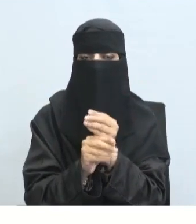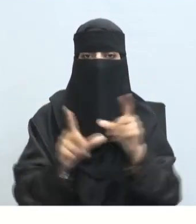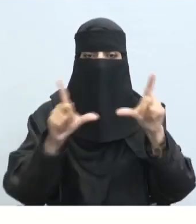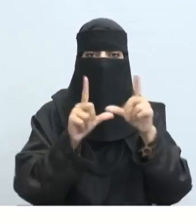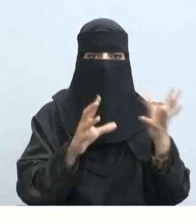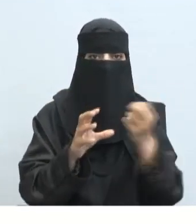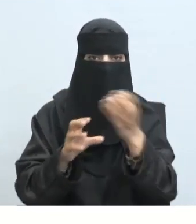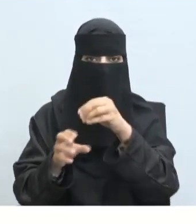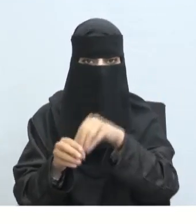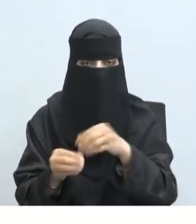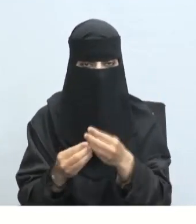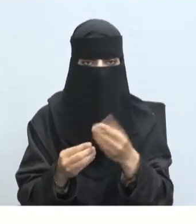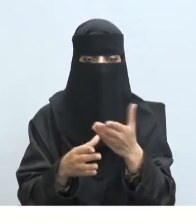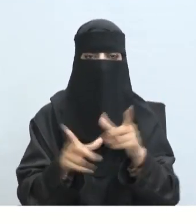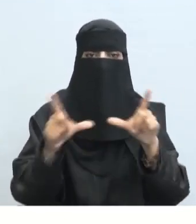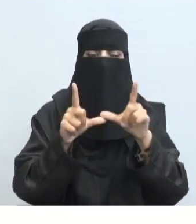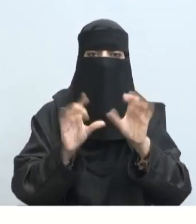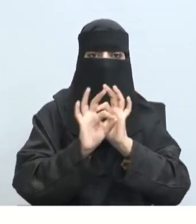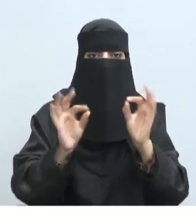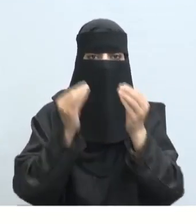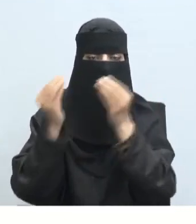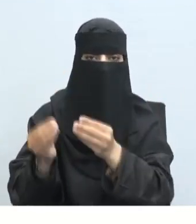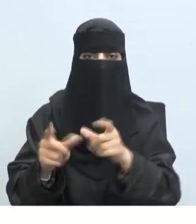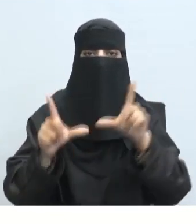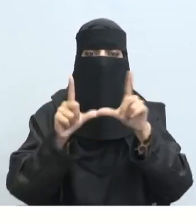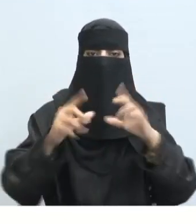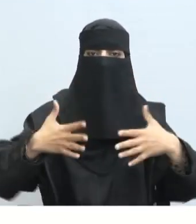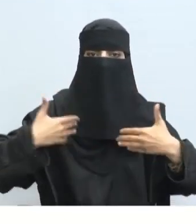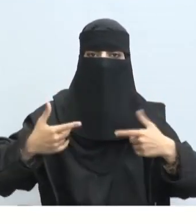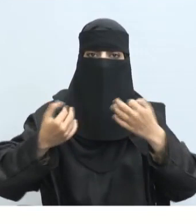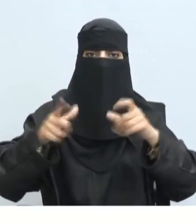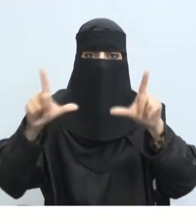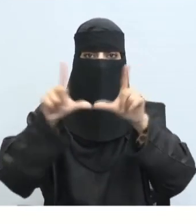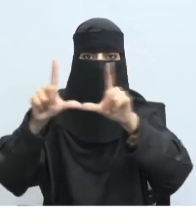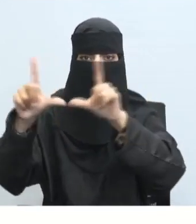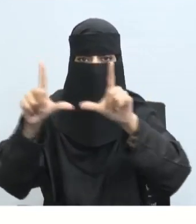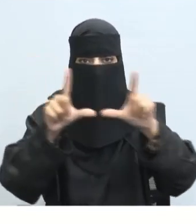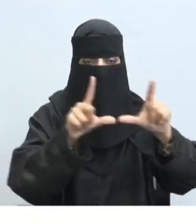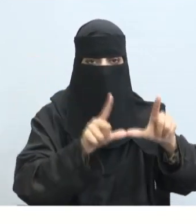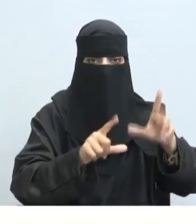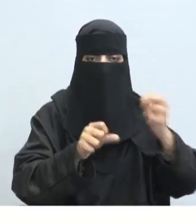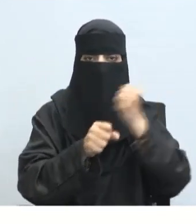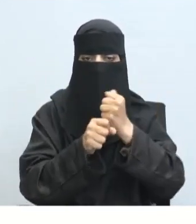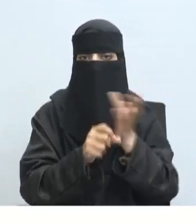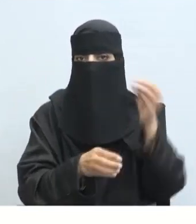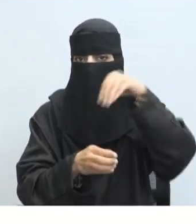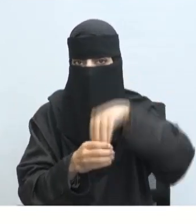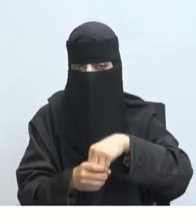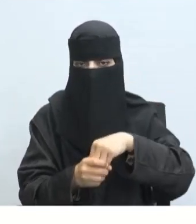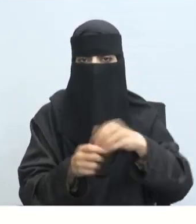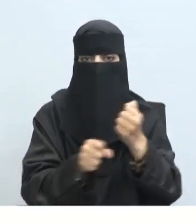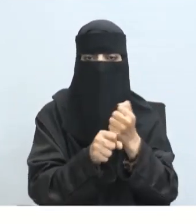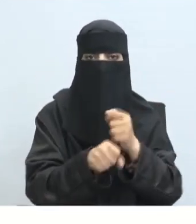المرافق ولجنه التمويل ولجنه الترفيه ولجنه العمليات كل هذه اللجان تح تعمل بالتاكيد مع